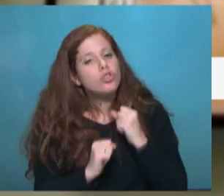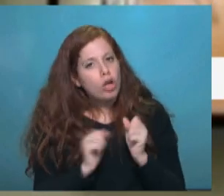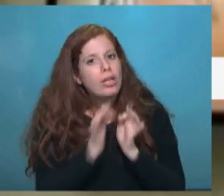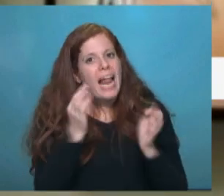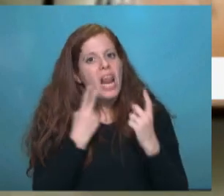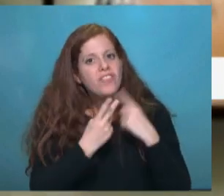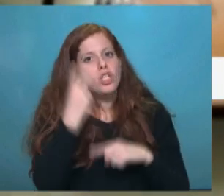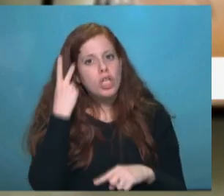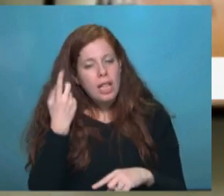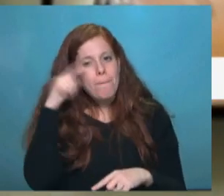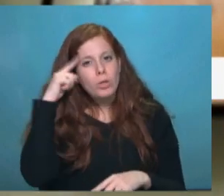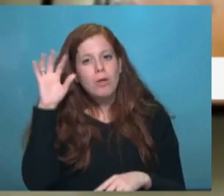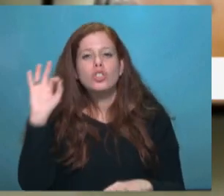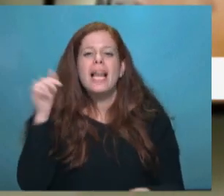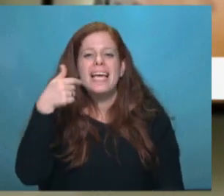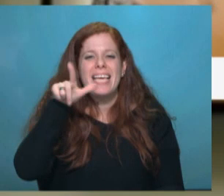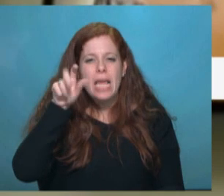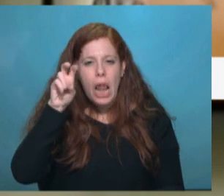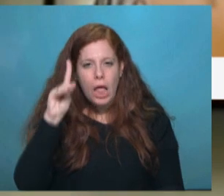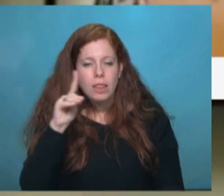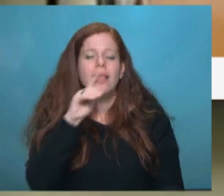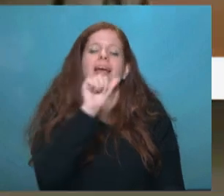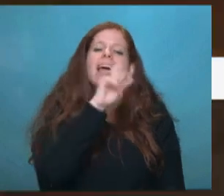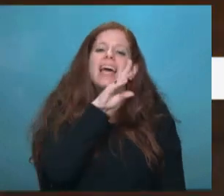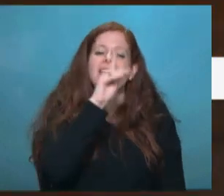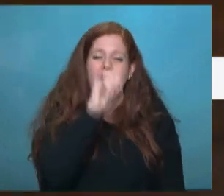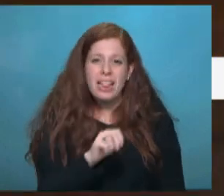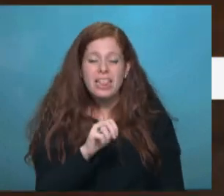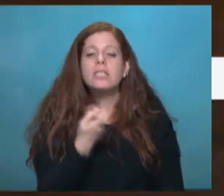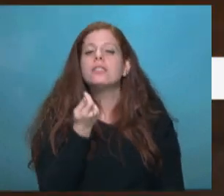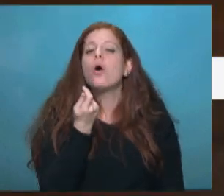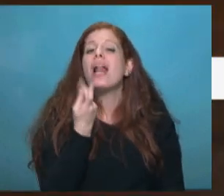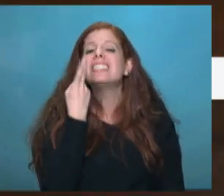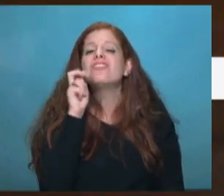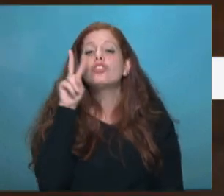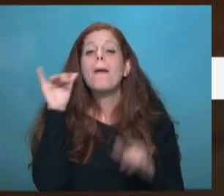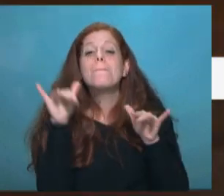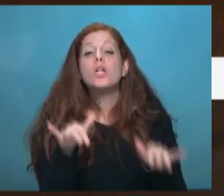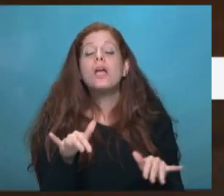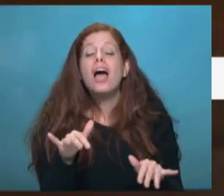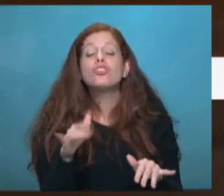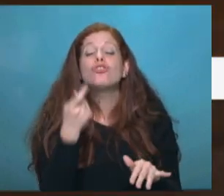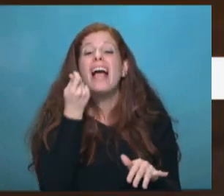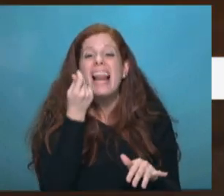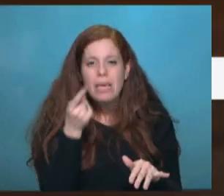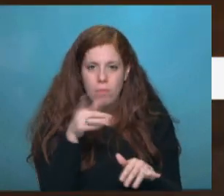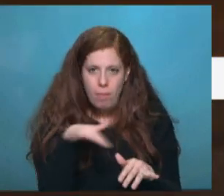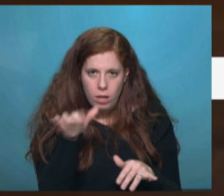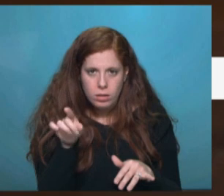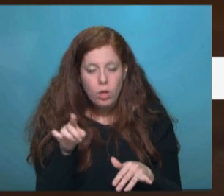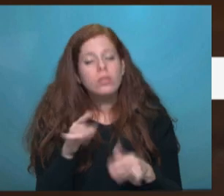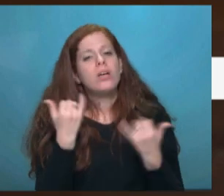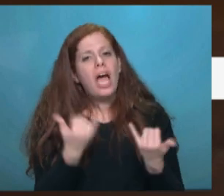של השר לביטחון הפנים גלעד ארדן. עלות המערכת הזאת 22 מיליון שקלים. בשלב הזה, כאמור, היא שולבה בשני